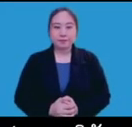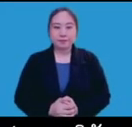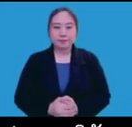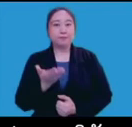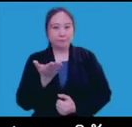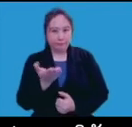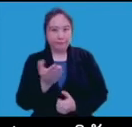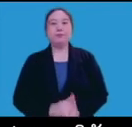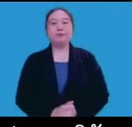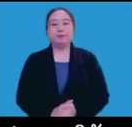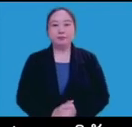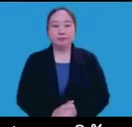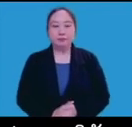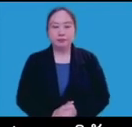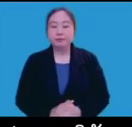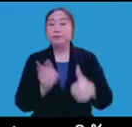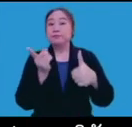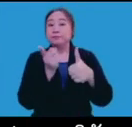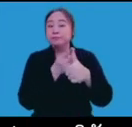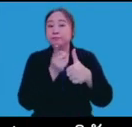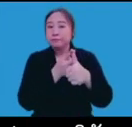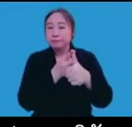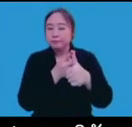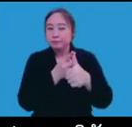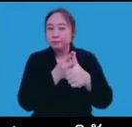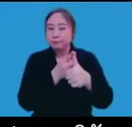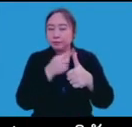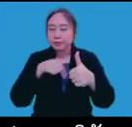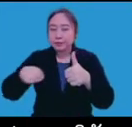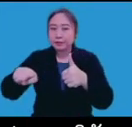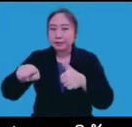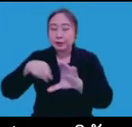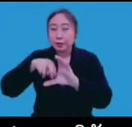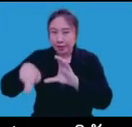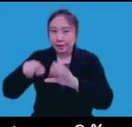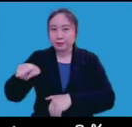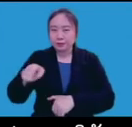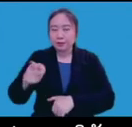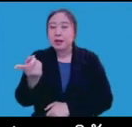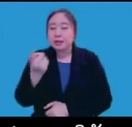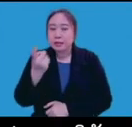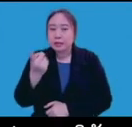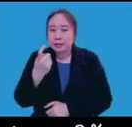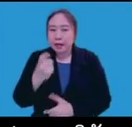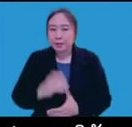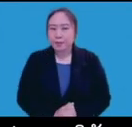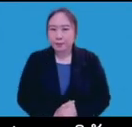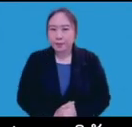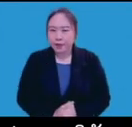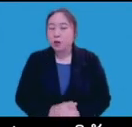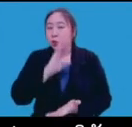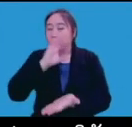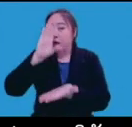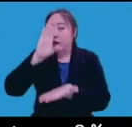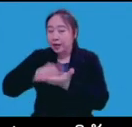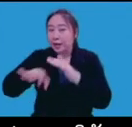ครับผมเชิญได้เลยครับ คำถามที่1มาจาก Facebook Netted ครับถามเข้ามาว่านอกจากเทคโนโลยี Big Data